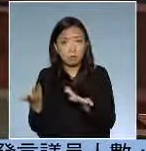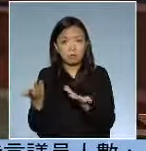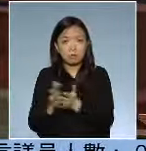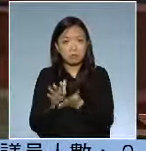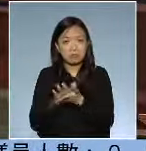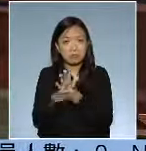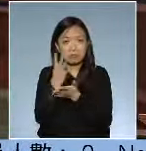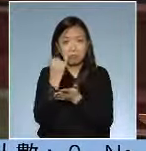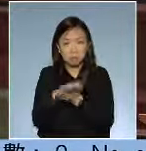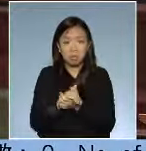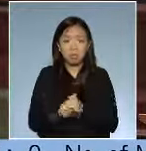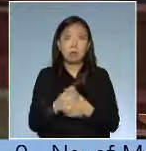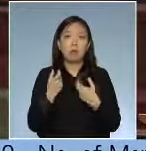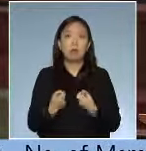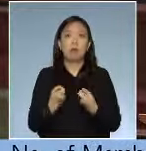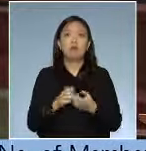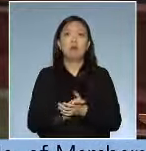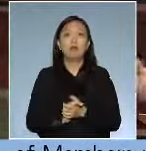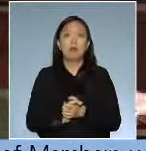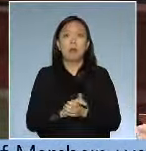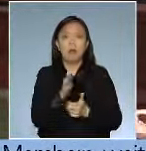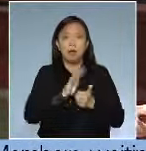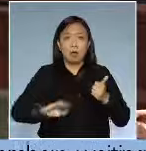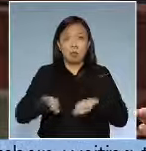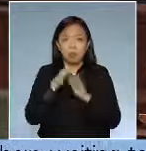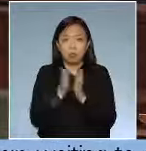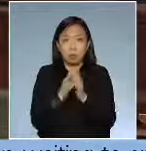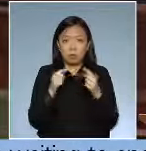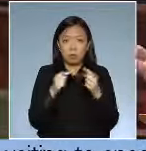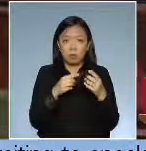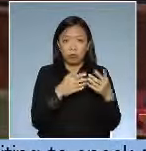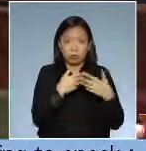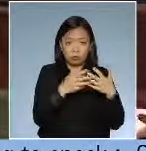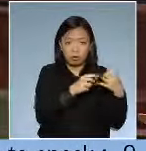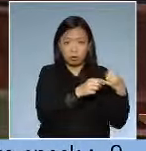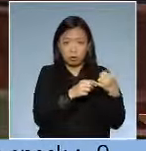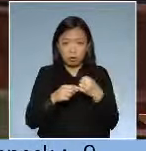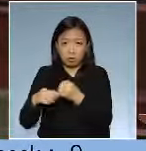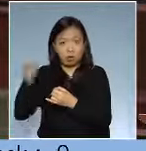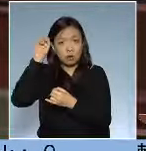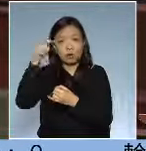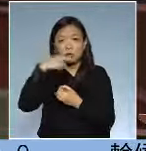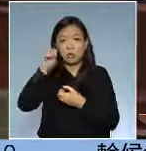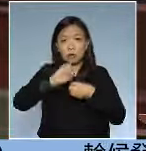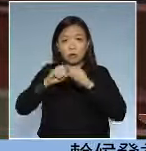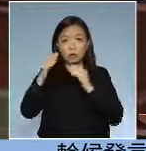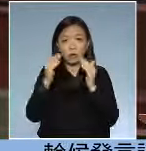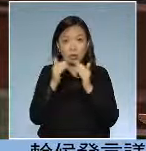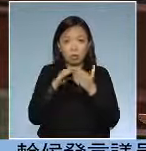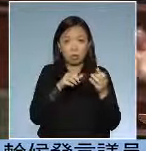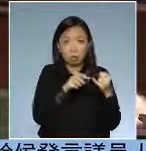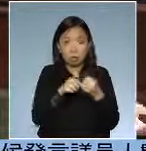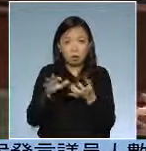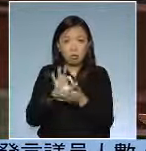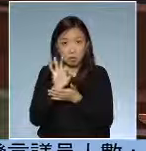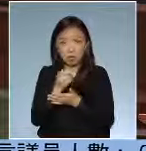了令到所有東西都無限拖，創科局拖三年， 港珠澳大